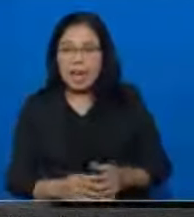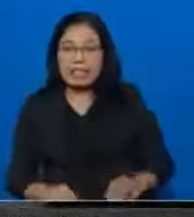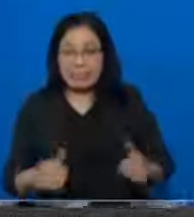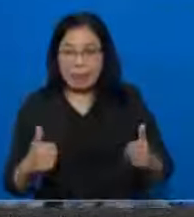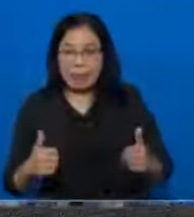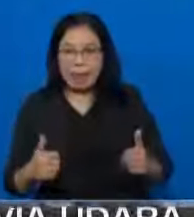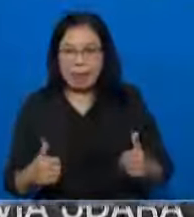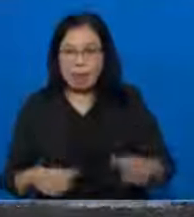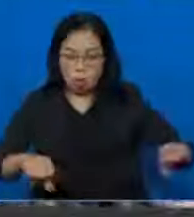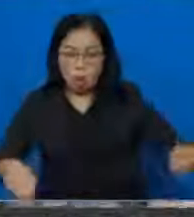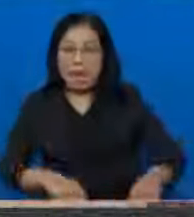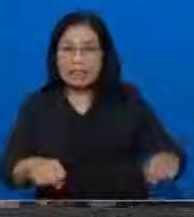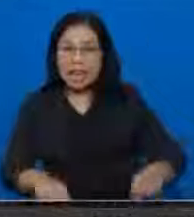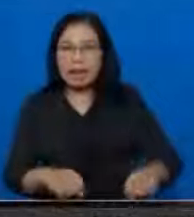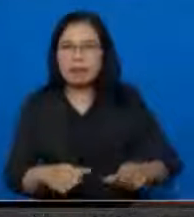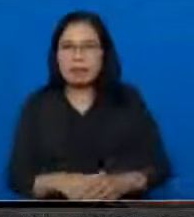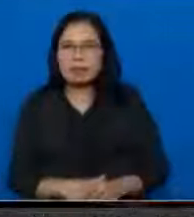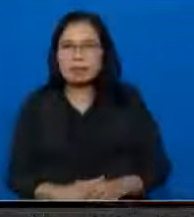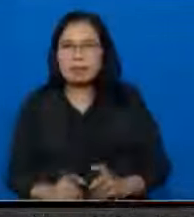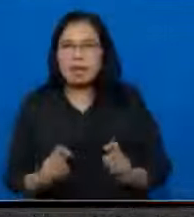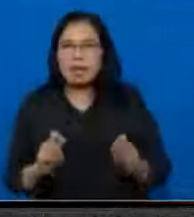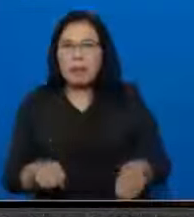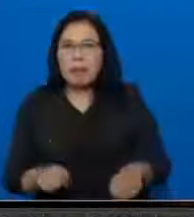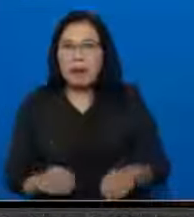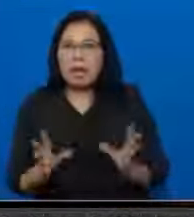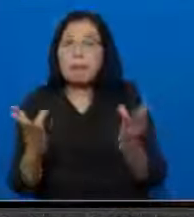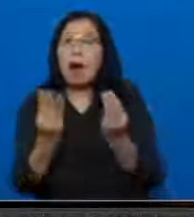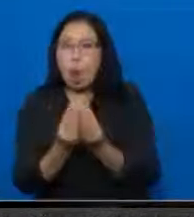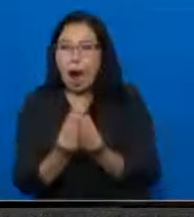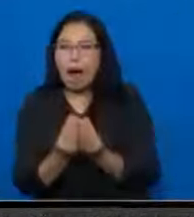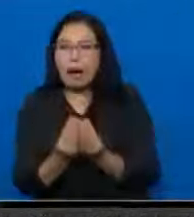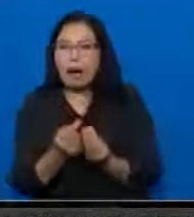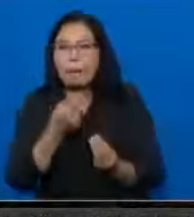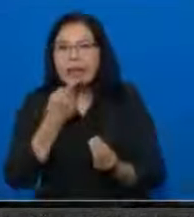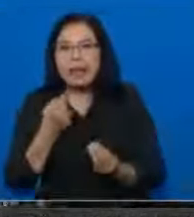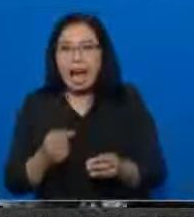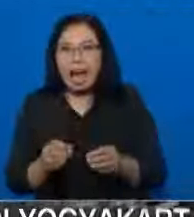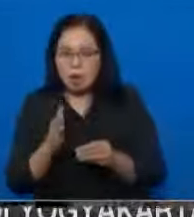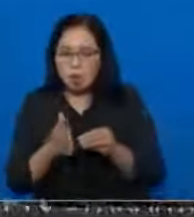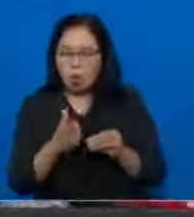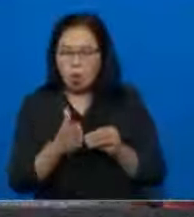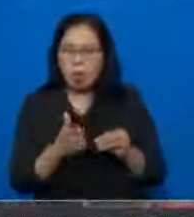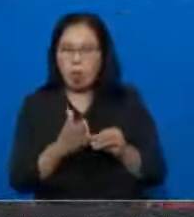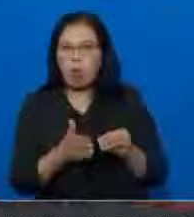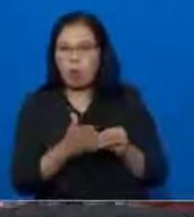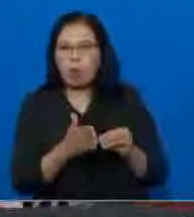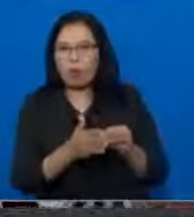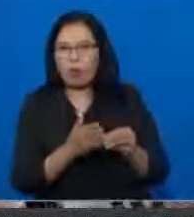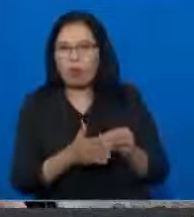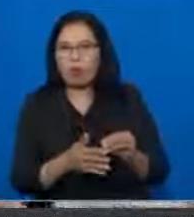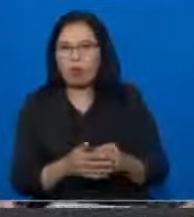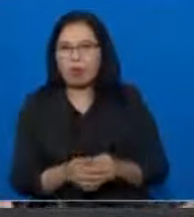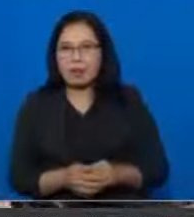Tapi kalau misalkan kita pakai bawangnya bukan yang bagus, itu rasanya berubah nggak sih, Bu? Tetap. Beda harganya. Beda